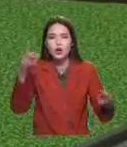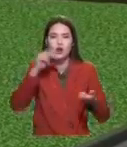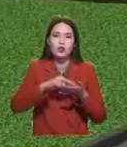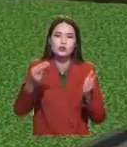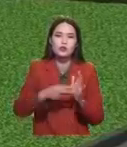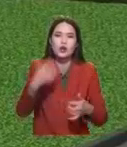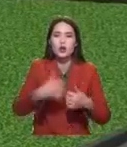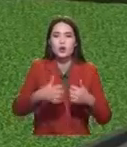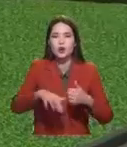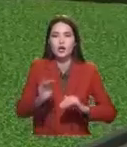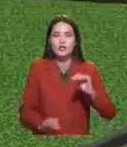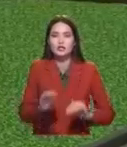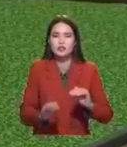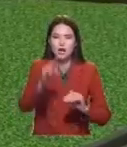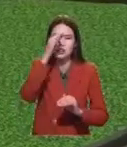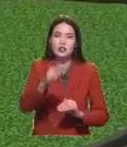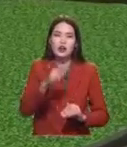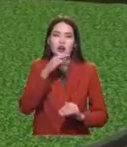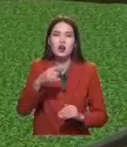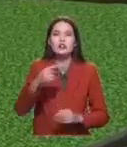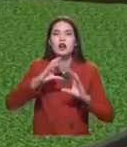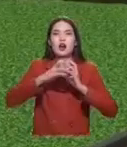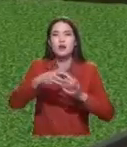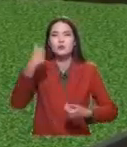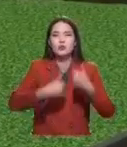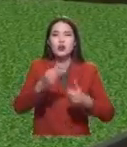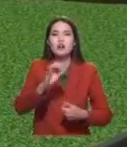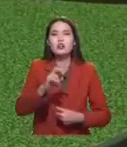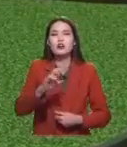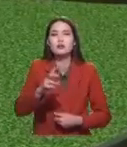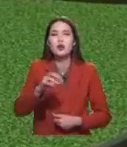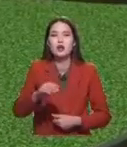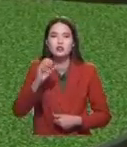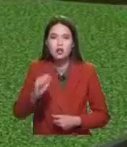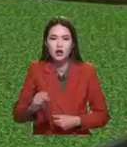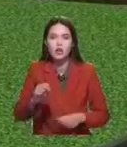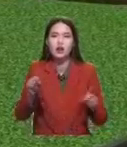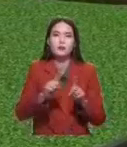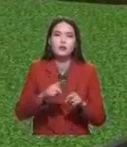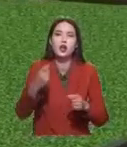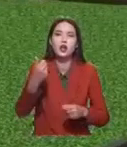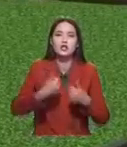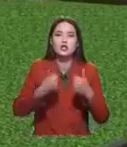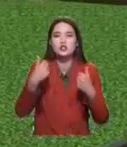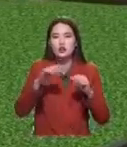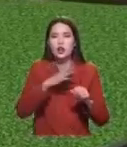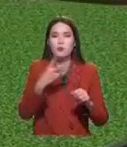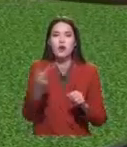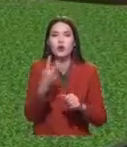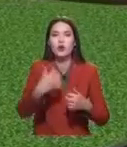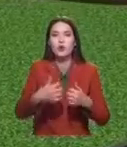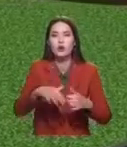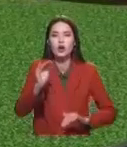орта салмақтағы қазақстандық әлем чемпионы Жәнібек Әлімханұлы өзінің әлеуметтік желісінде екінші орта